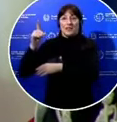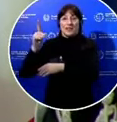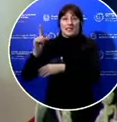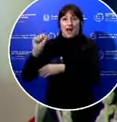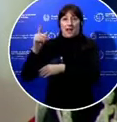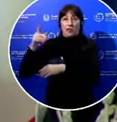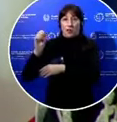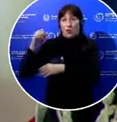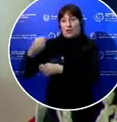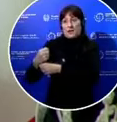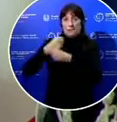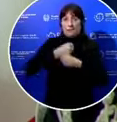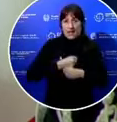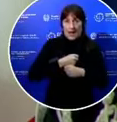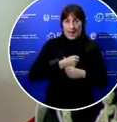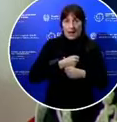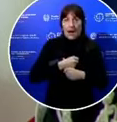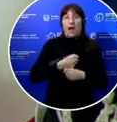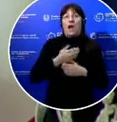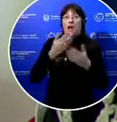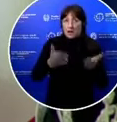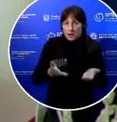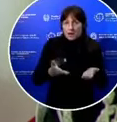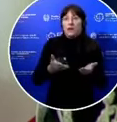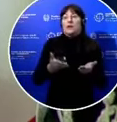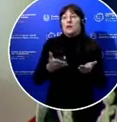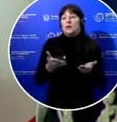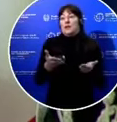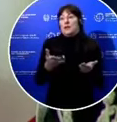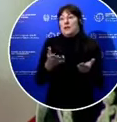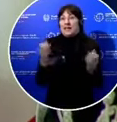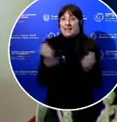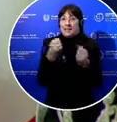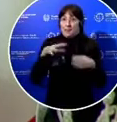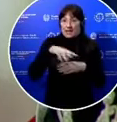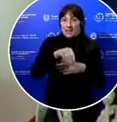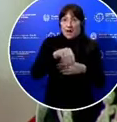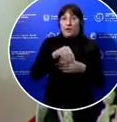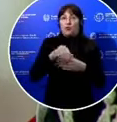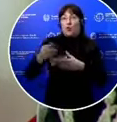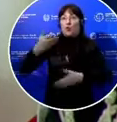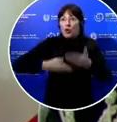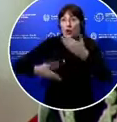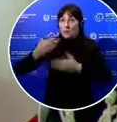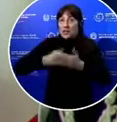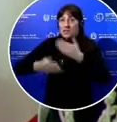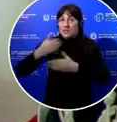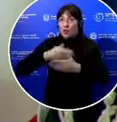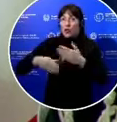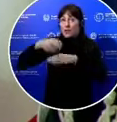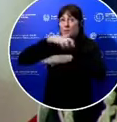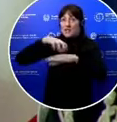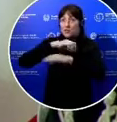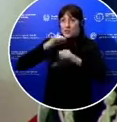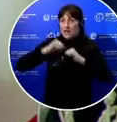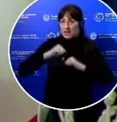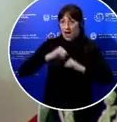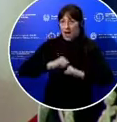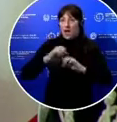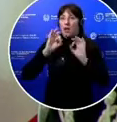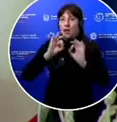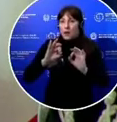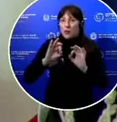Dipartimento promuoverà a breve, in collaborazione con l'Istituto Superiore di Sanità, la prima survey, il primo sondaggio